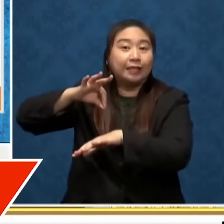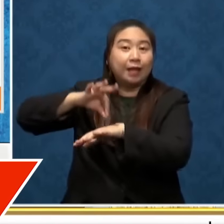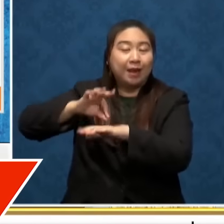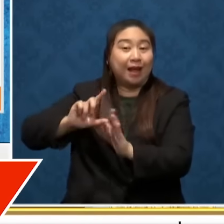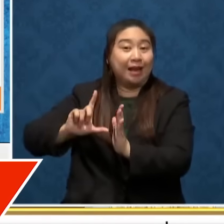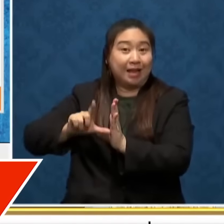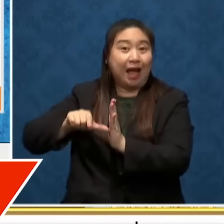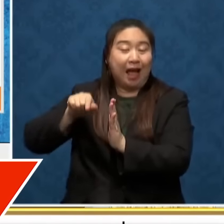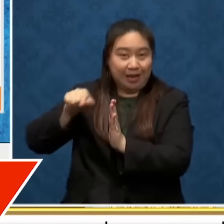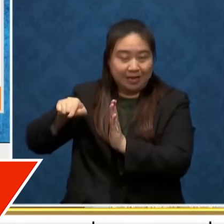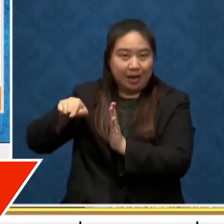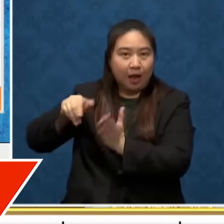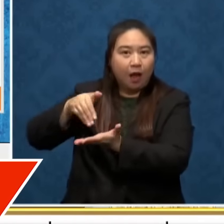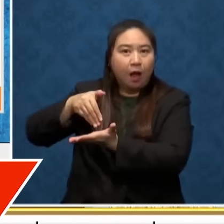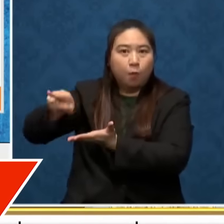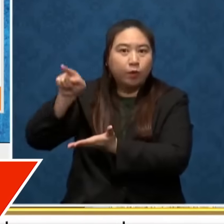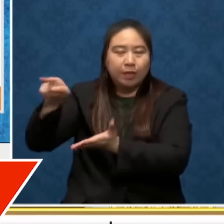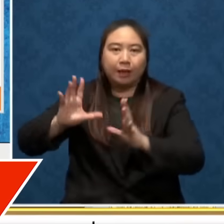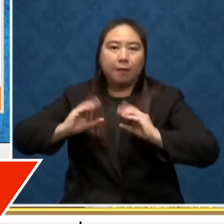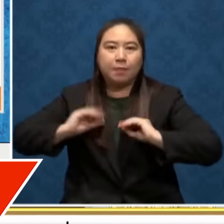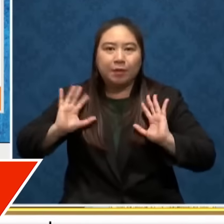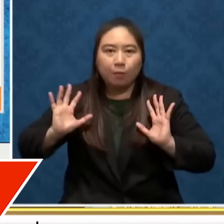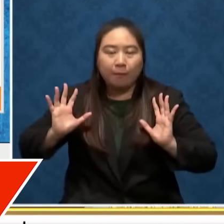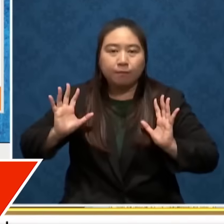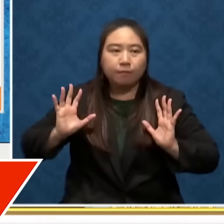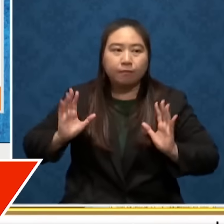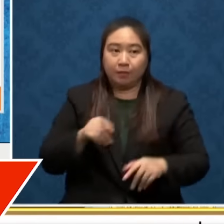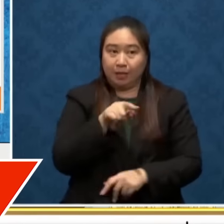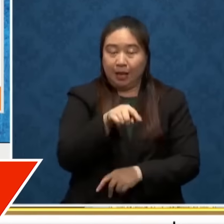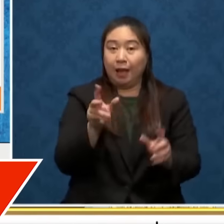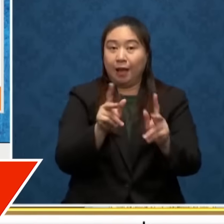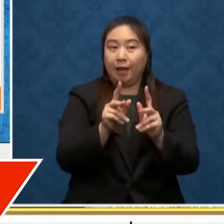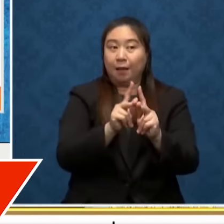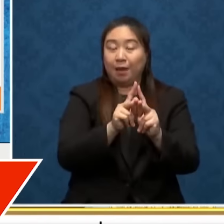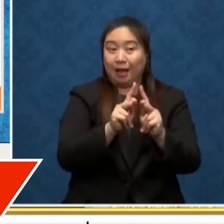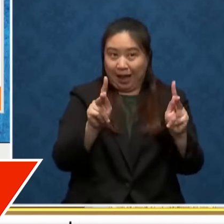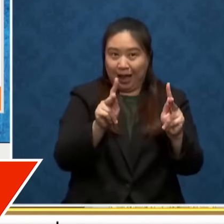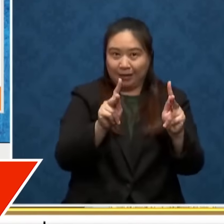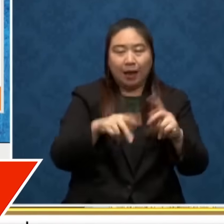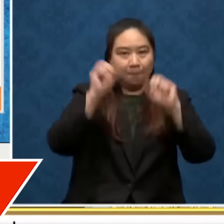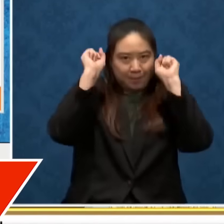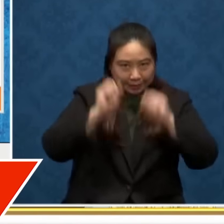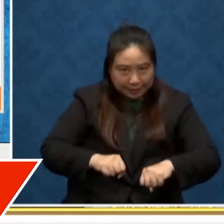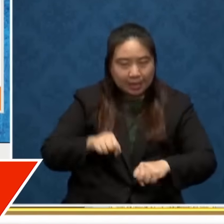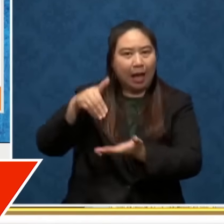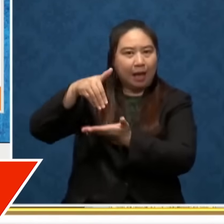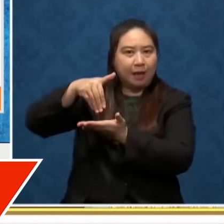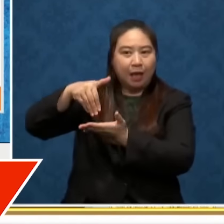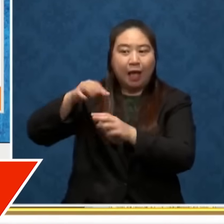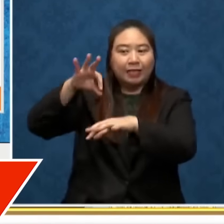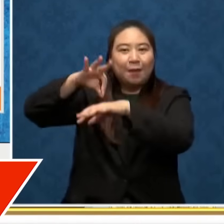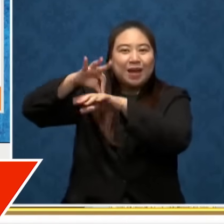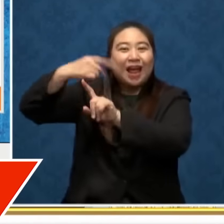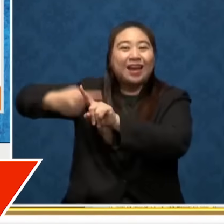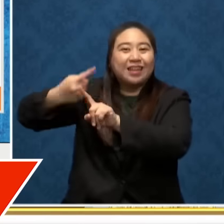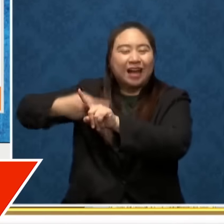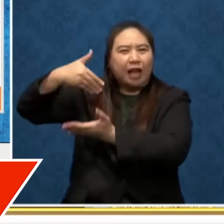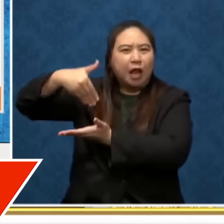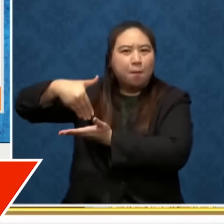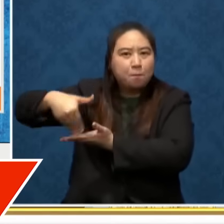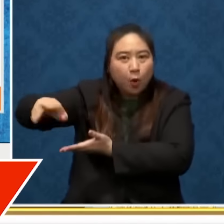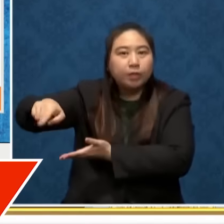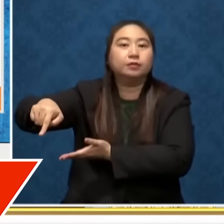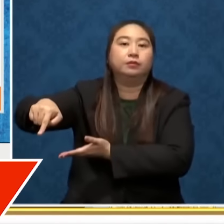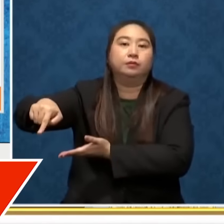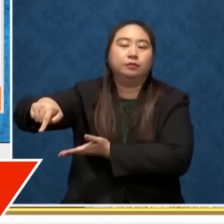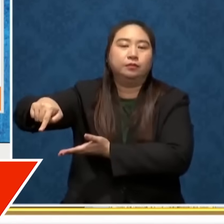การกสทช.ที่มีมติจากคณะกรรมการกสทช.ให้ปลดนะครับรักษาการโดยมี